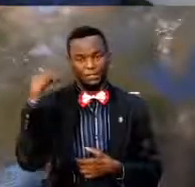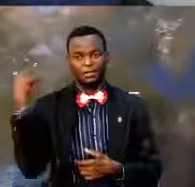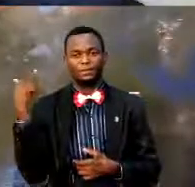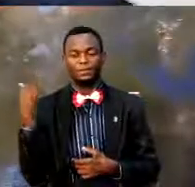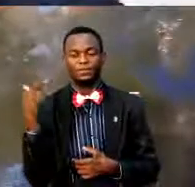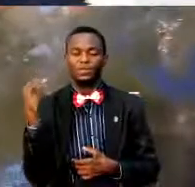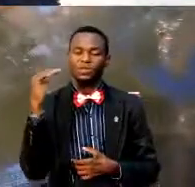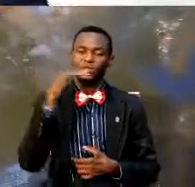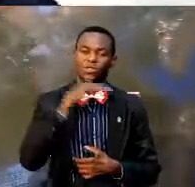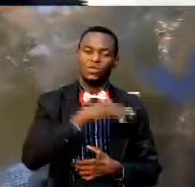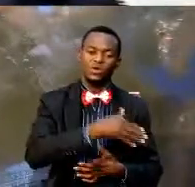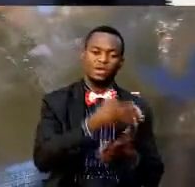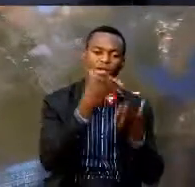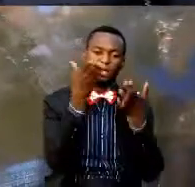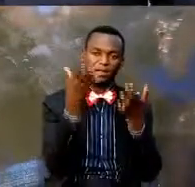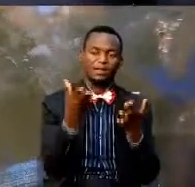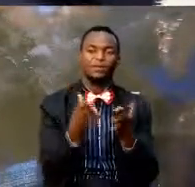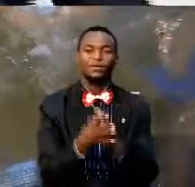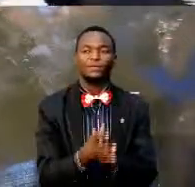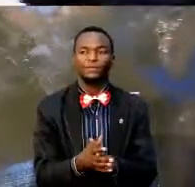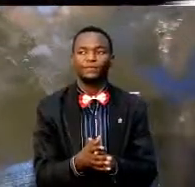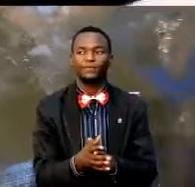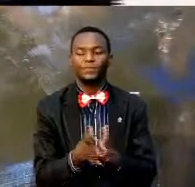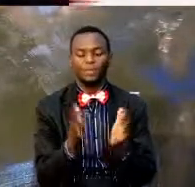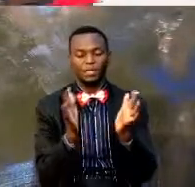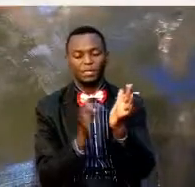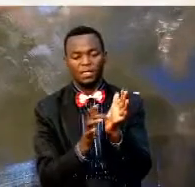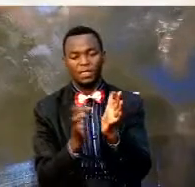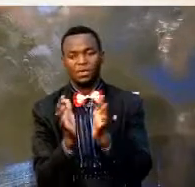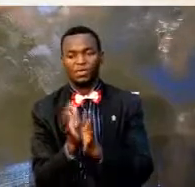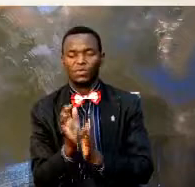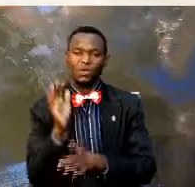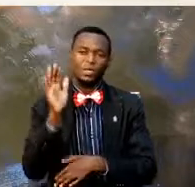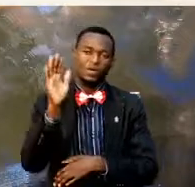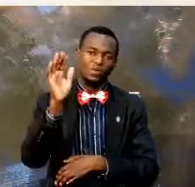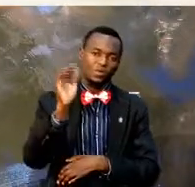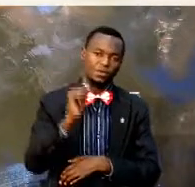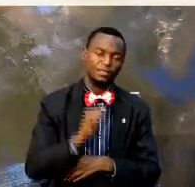Sikie jioni ya leo. Yesu akuita.